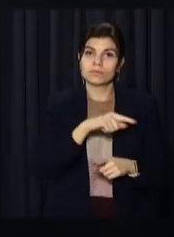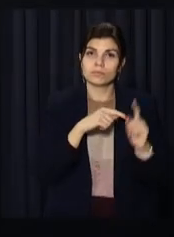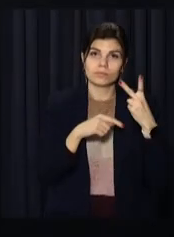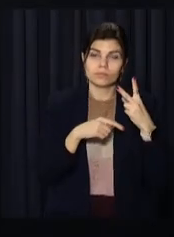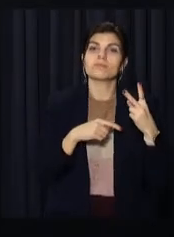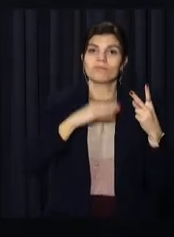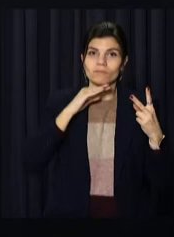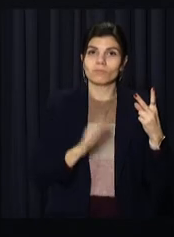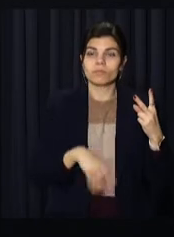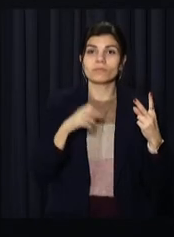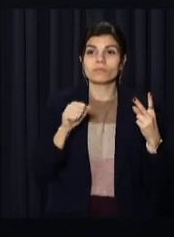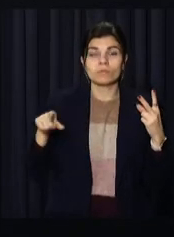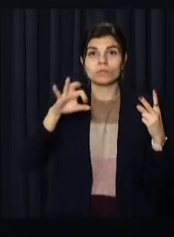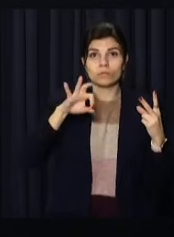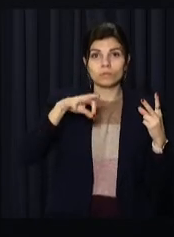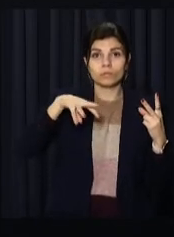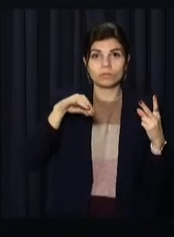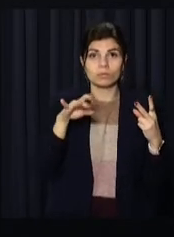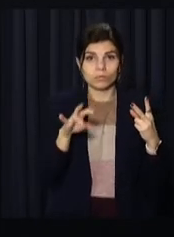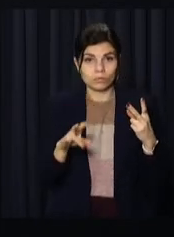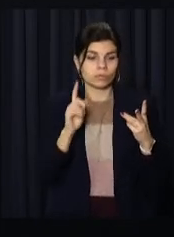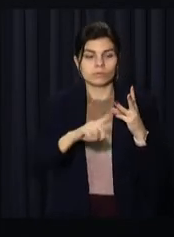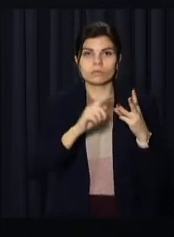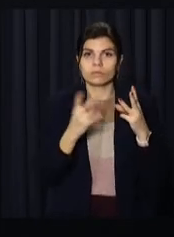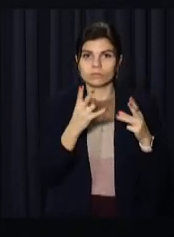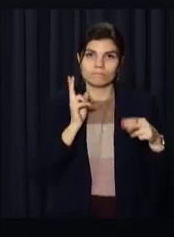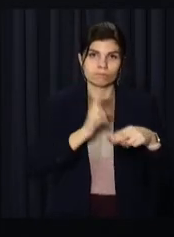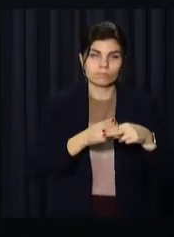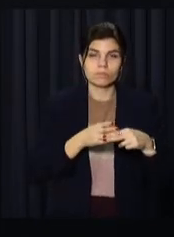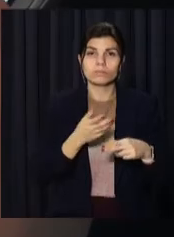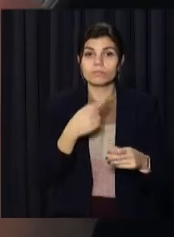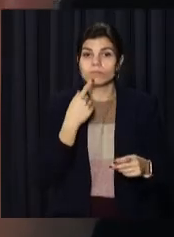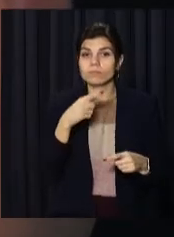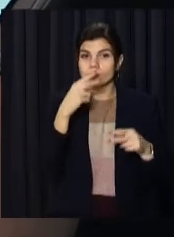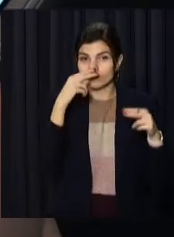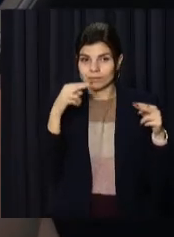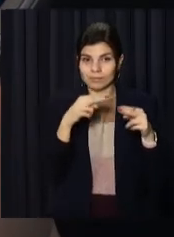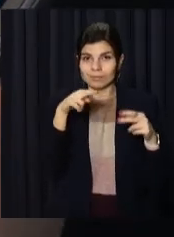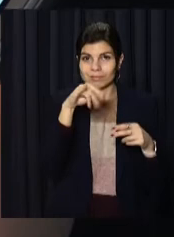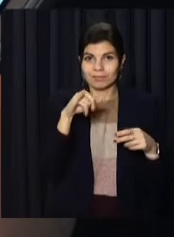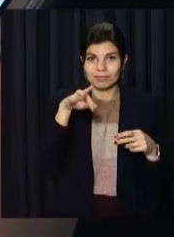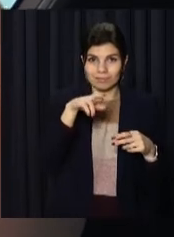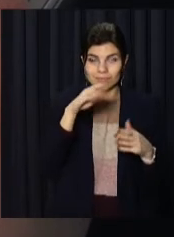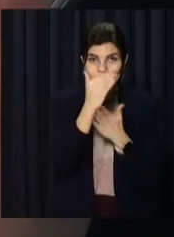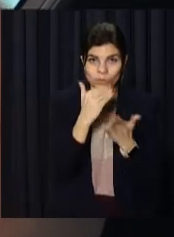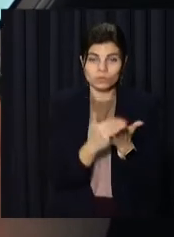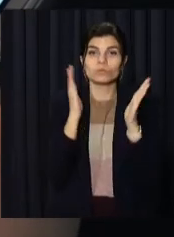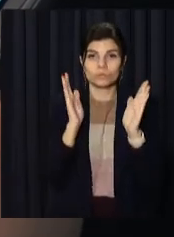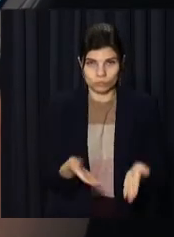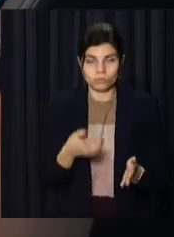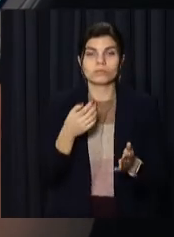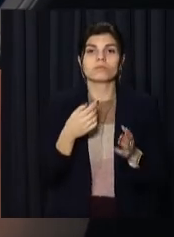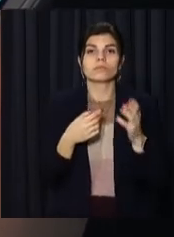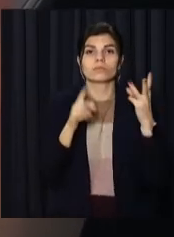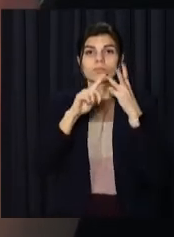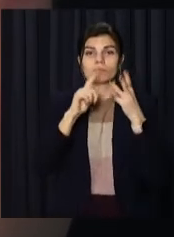доза також відображатиметься в застосунку «Дія». В оновленому ковід-сертифікаті буде зазначатися третя доза і назва тієї